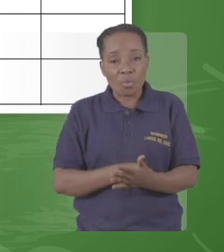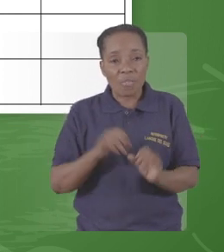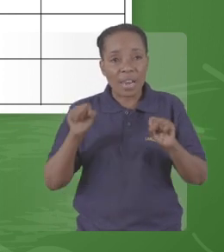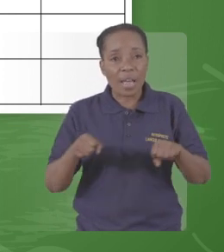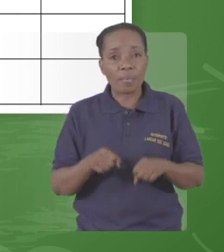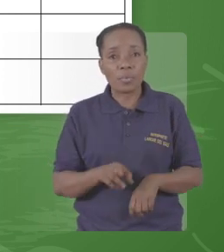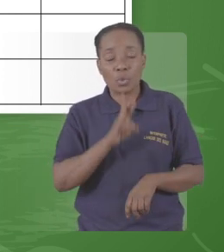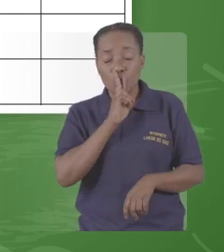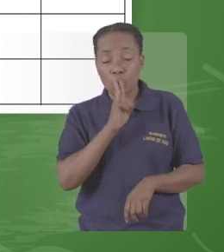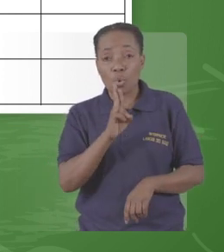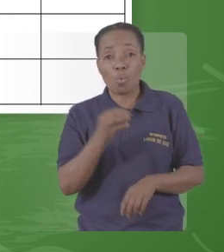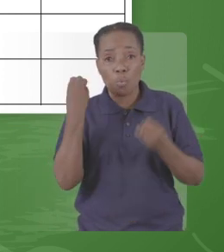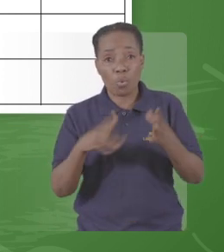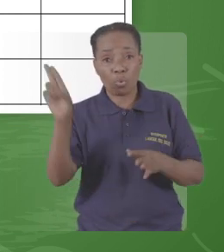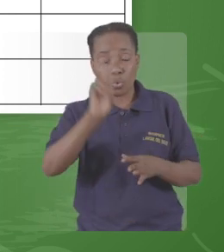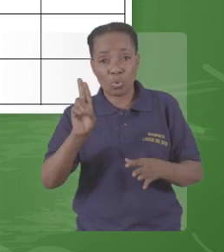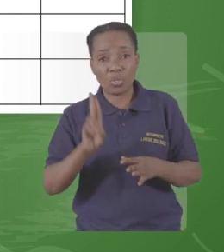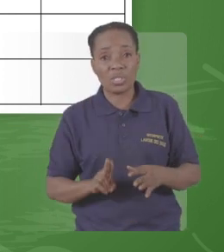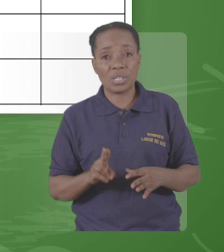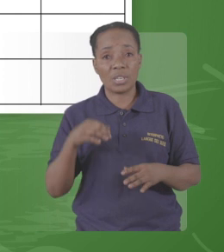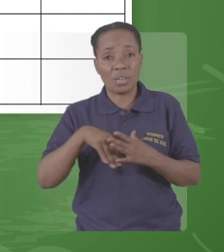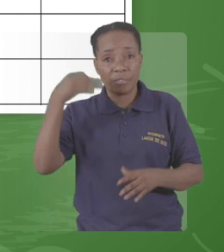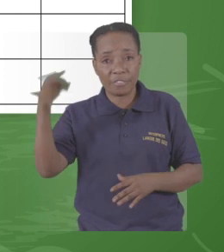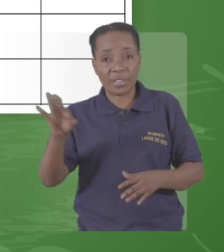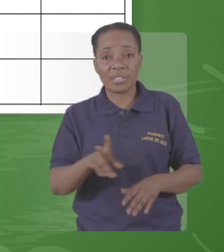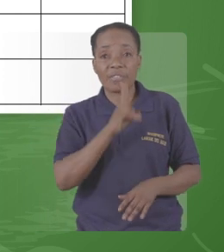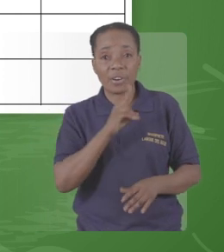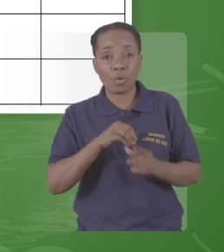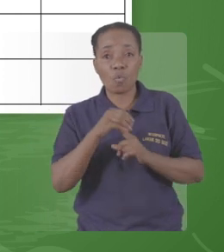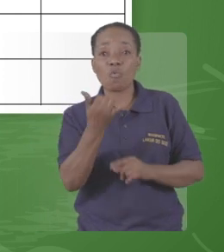consommées en France. Vrai ou faux?